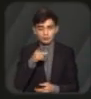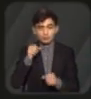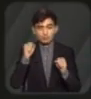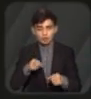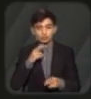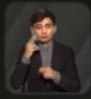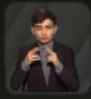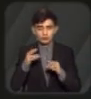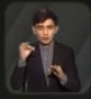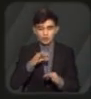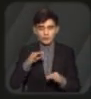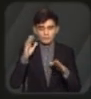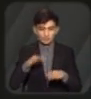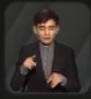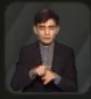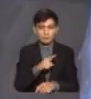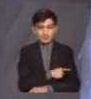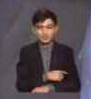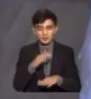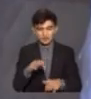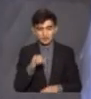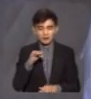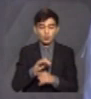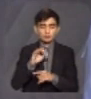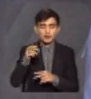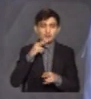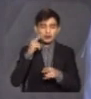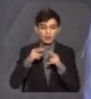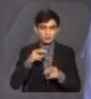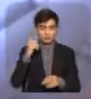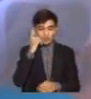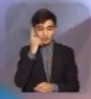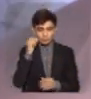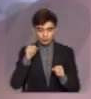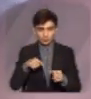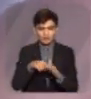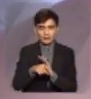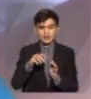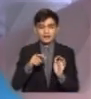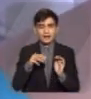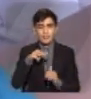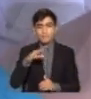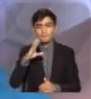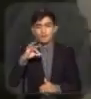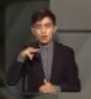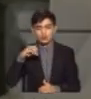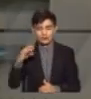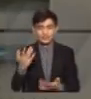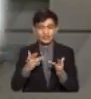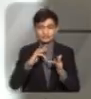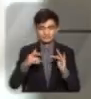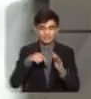в службу поддержки пациентов при поликлиниках и отправить жалобу через мобильное приложение МВОТР или на сайт